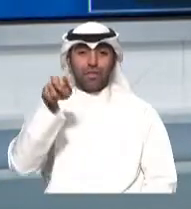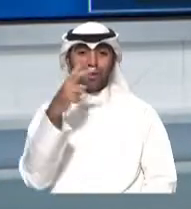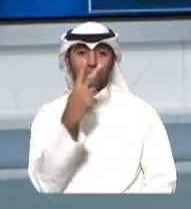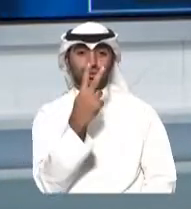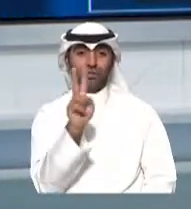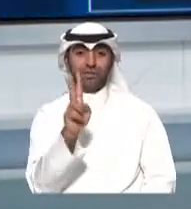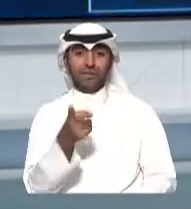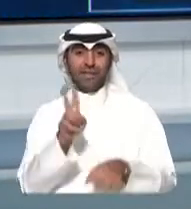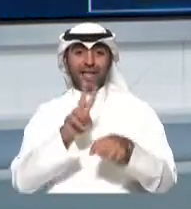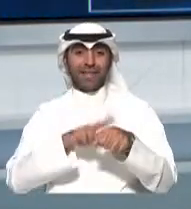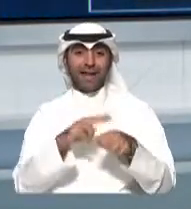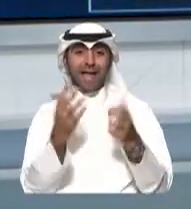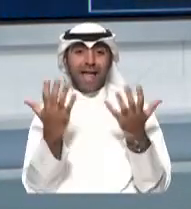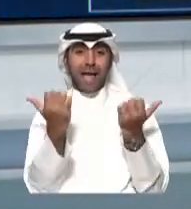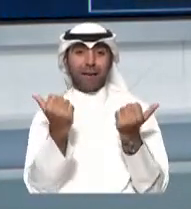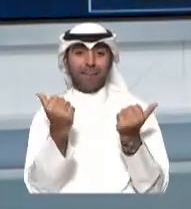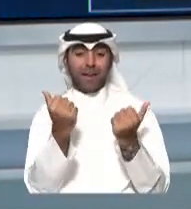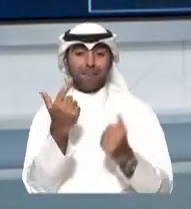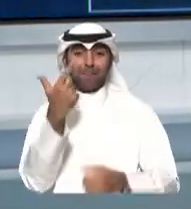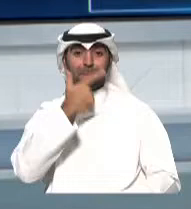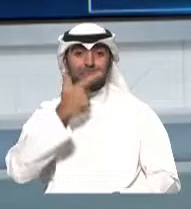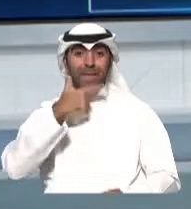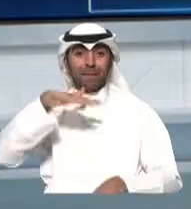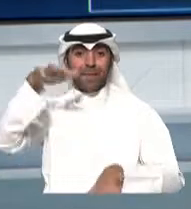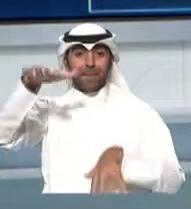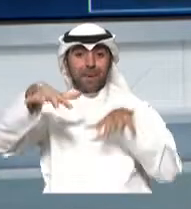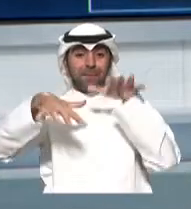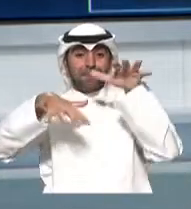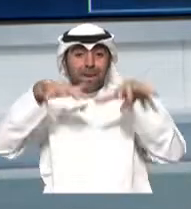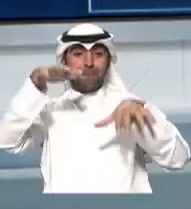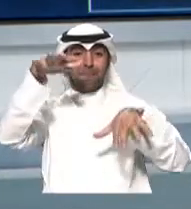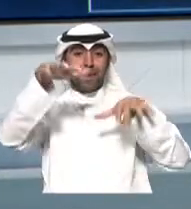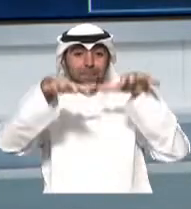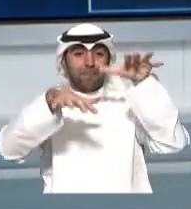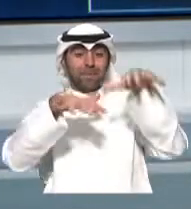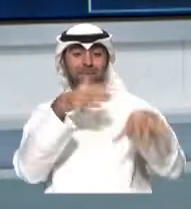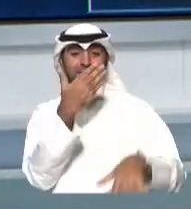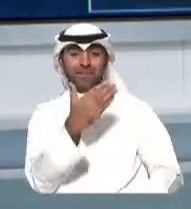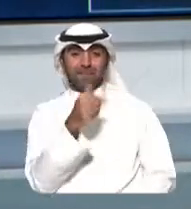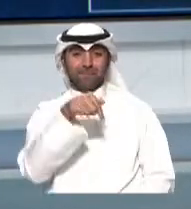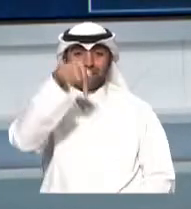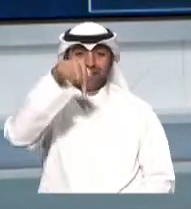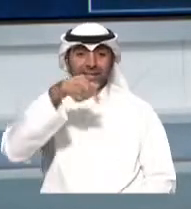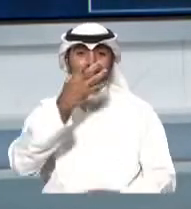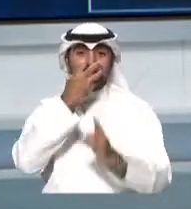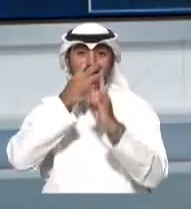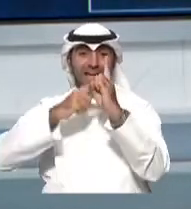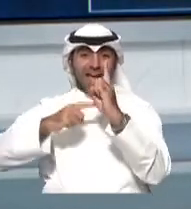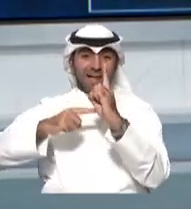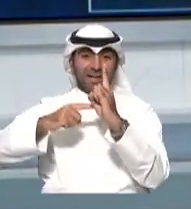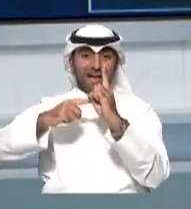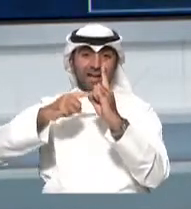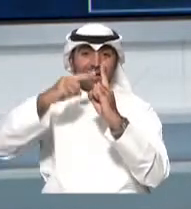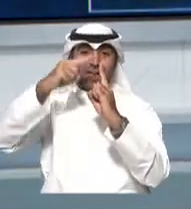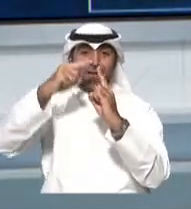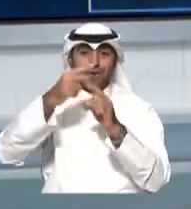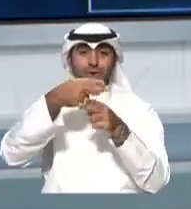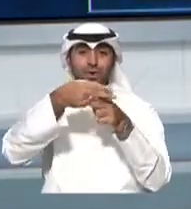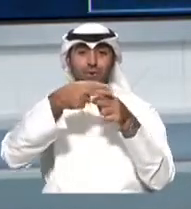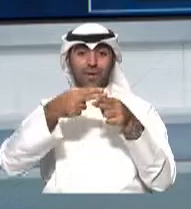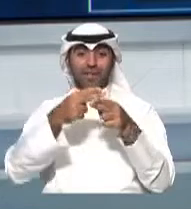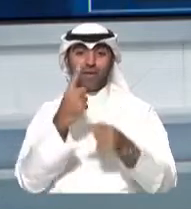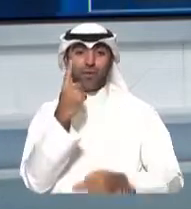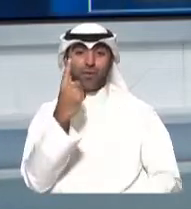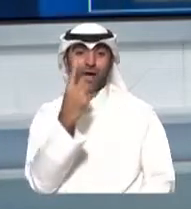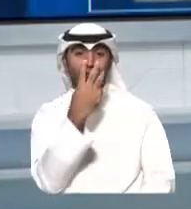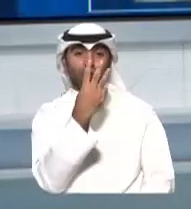درجة الحرارة حاليا 31 درجة مئوية في مدينة الكويت، الرطوبة النسبية متراجعة بعض الشيء حول 15%. الرؤية الأفقية ممتازة أكثر